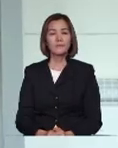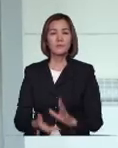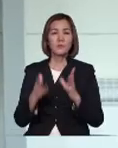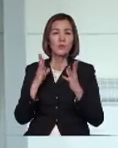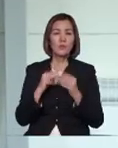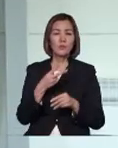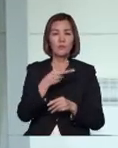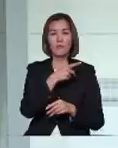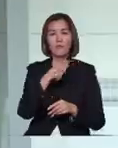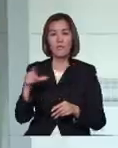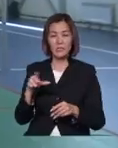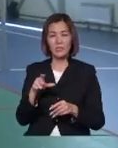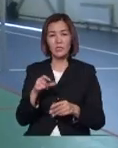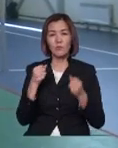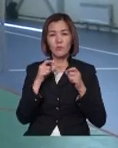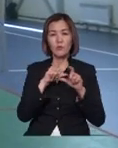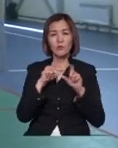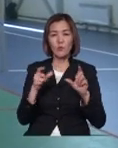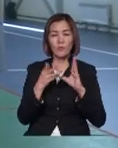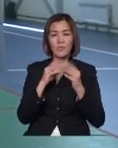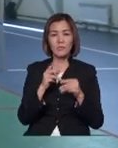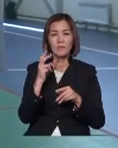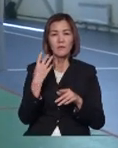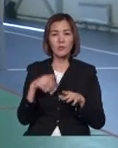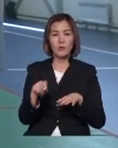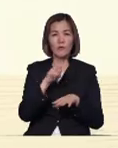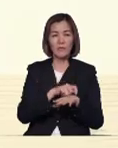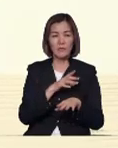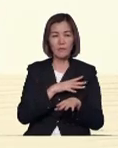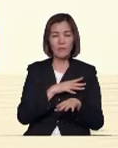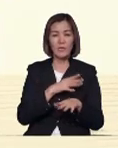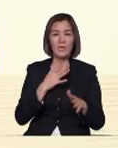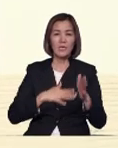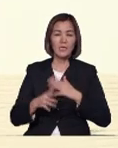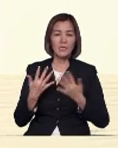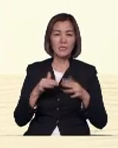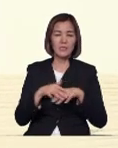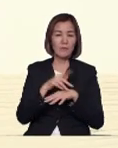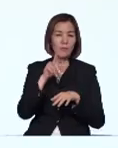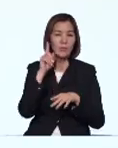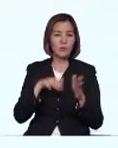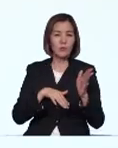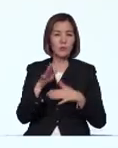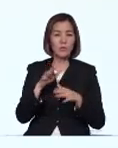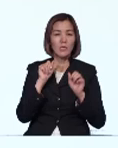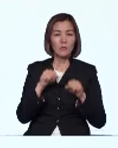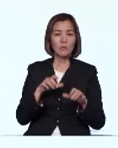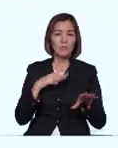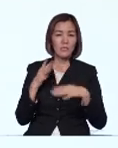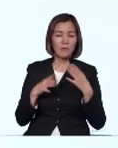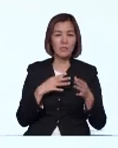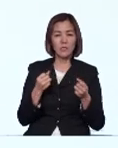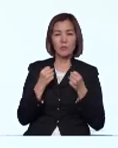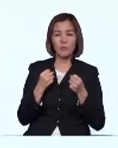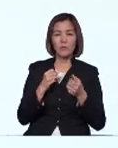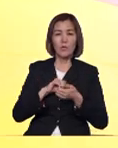площадь двухэтажного здания спорткомплекса составляет 240 квадратных метров. К радости сельской молодежи и подростков, они смогут заниматься здесь такими